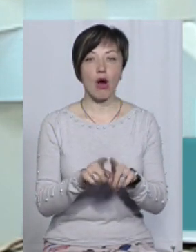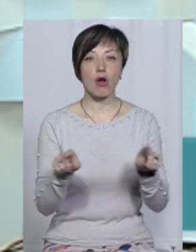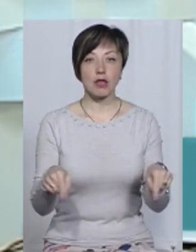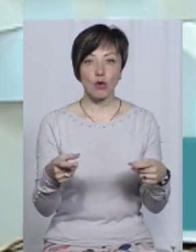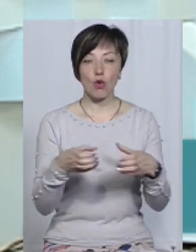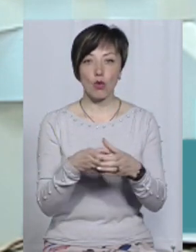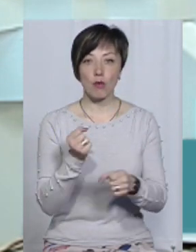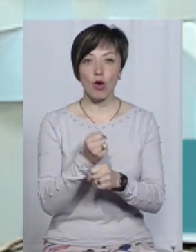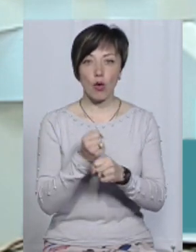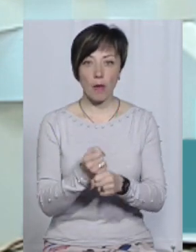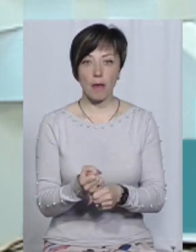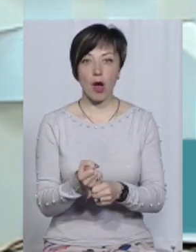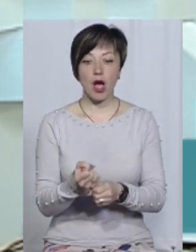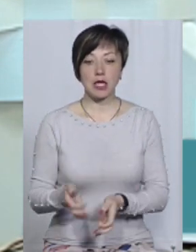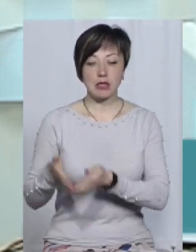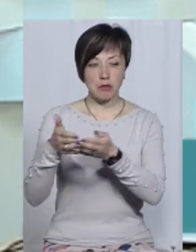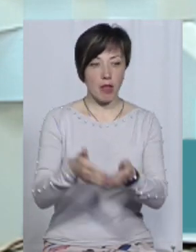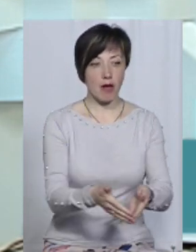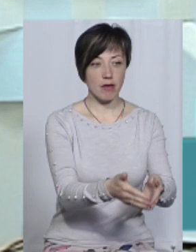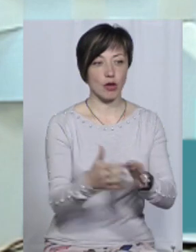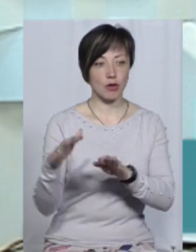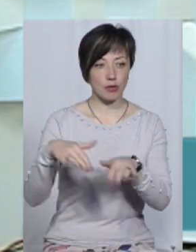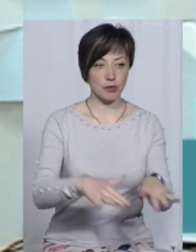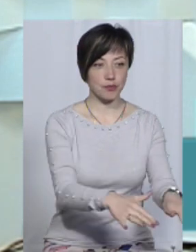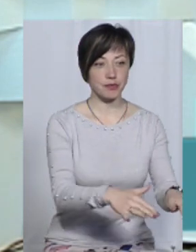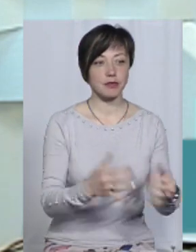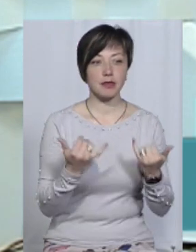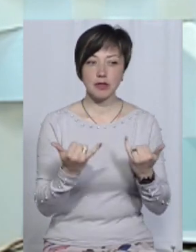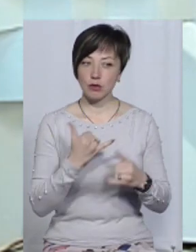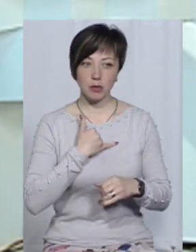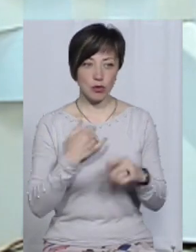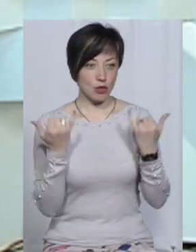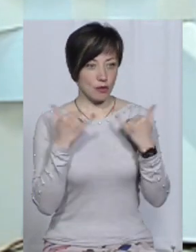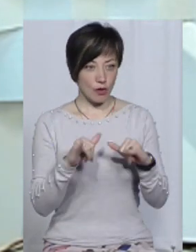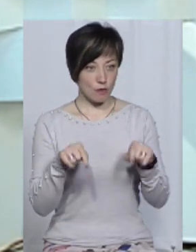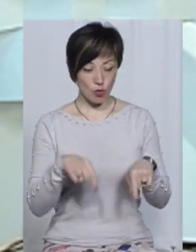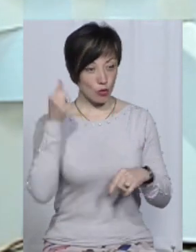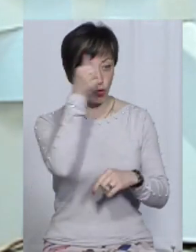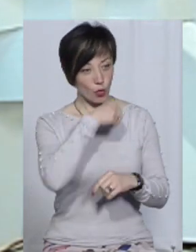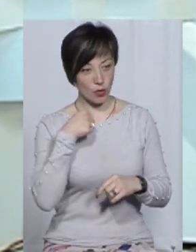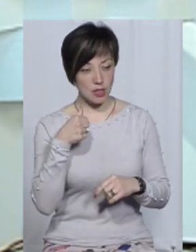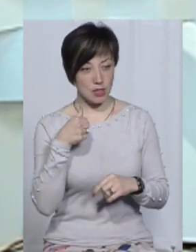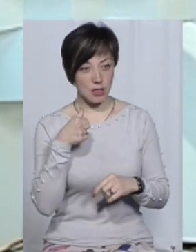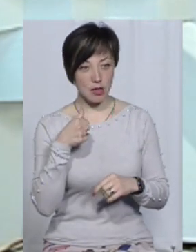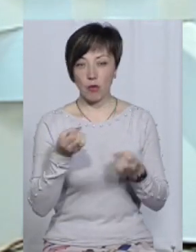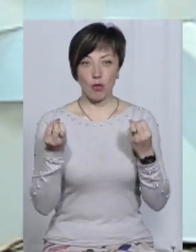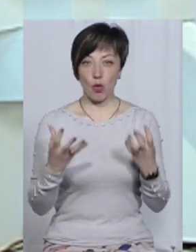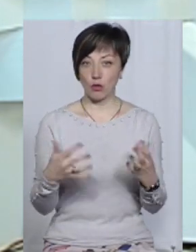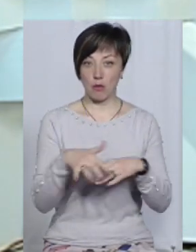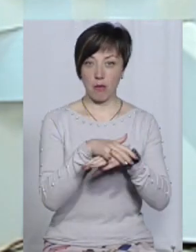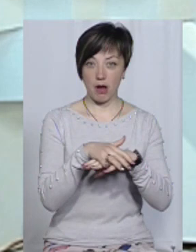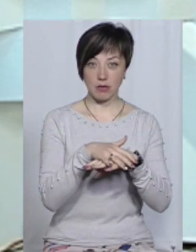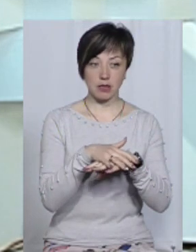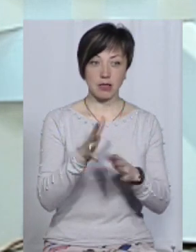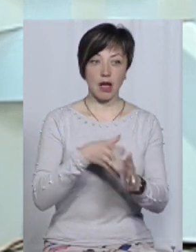організовуємо групи, робимо сплави по Чорному Черемушу. От, зараз мене дуже здивувало в цьому році просто